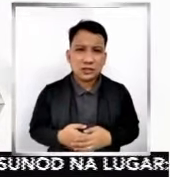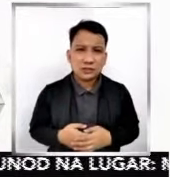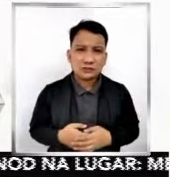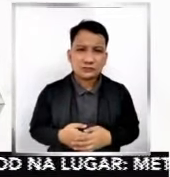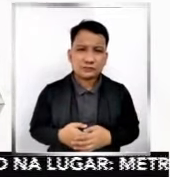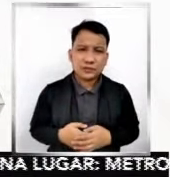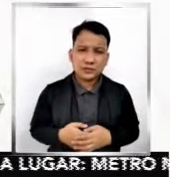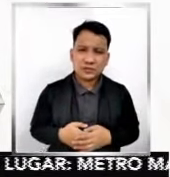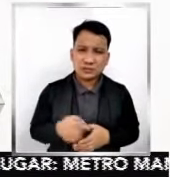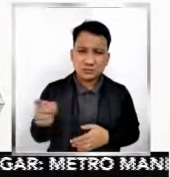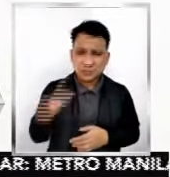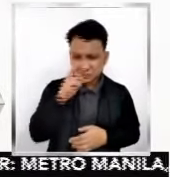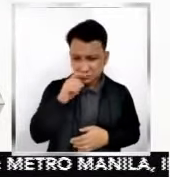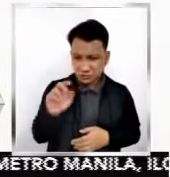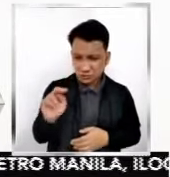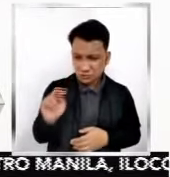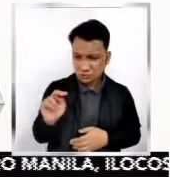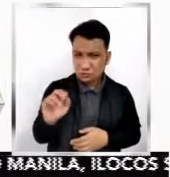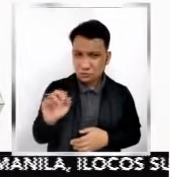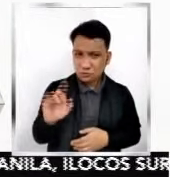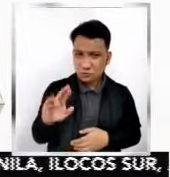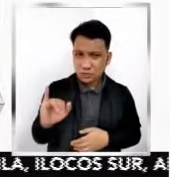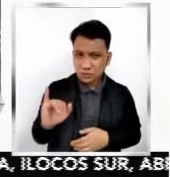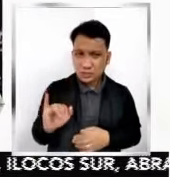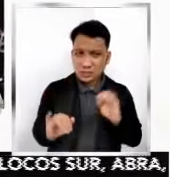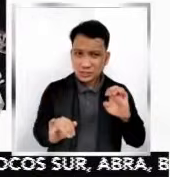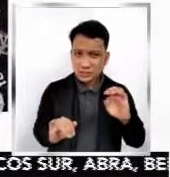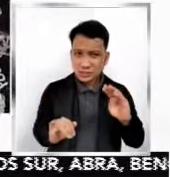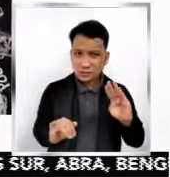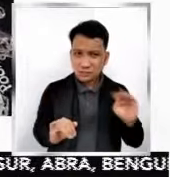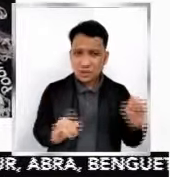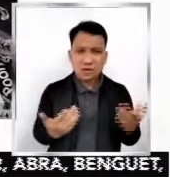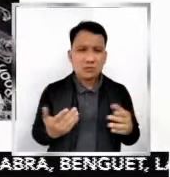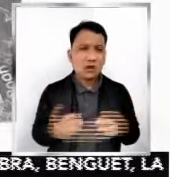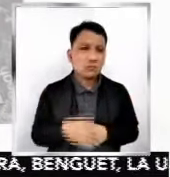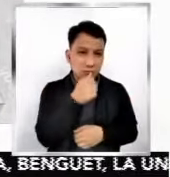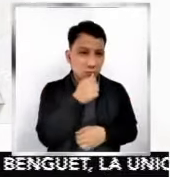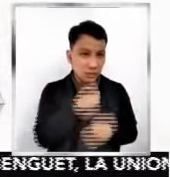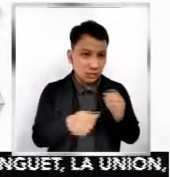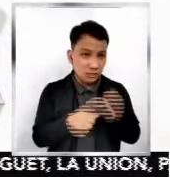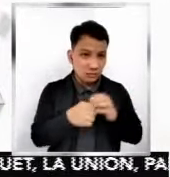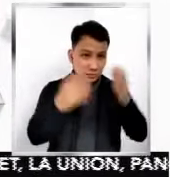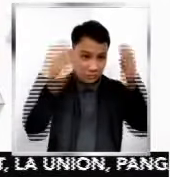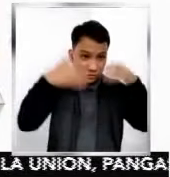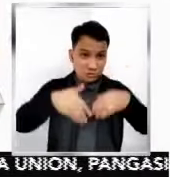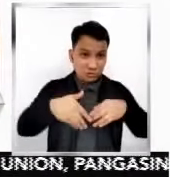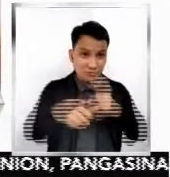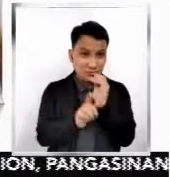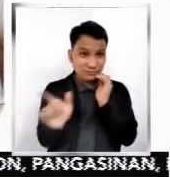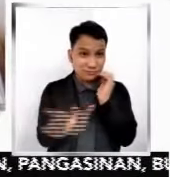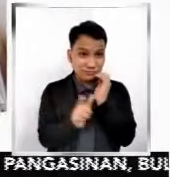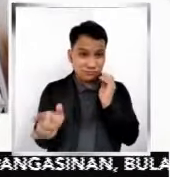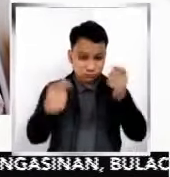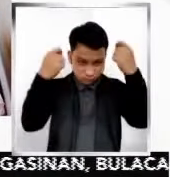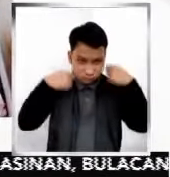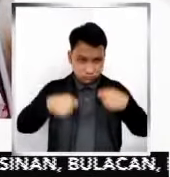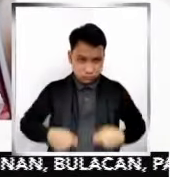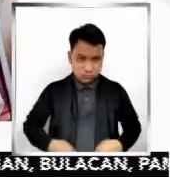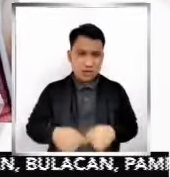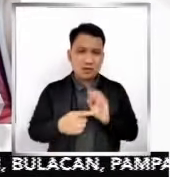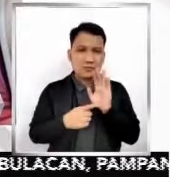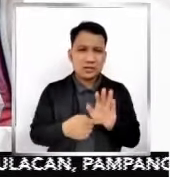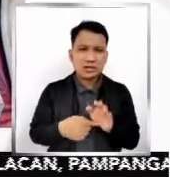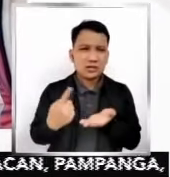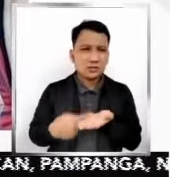Nori V. Miklat o Ebeng. Tinakpan pa ng mga sanga ang kanyang katawan. sabi ng mga kaanak ng biktima.